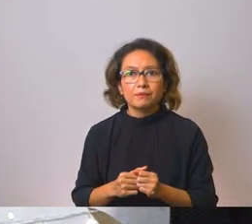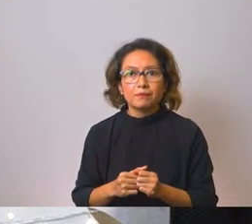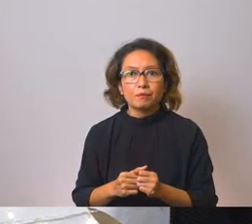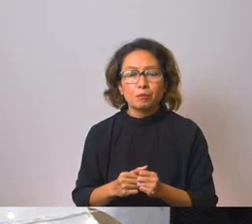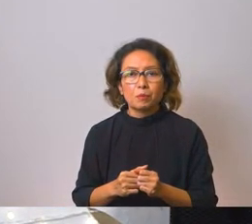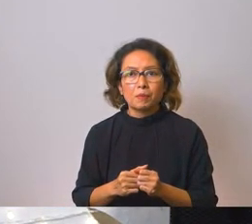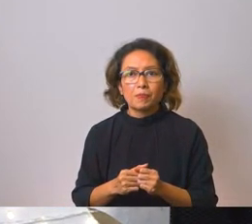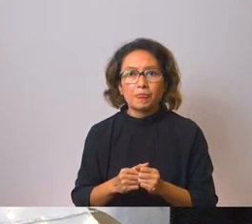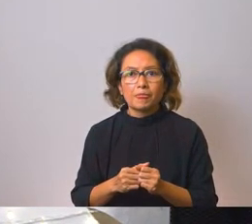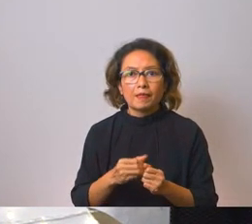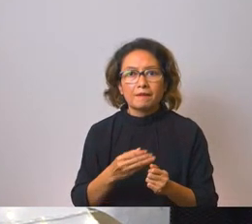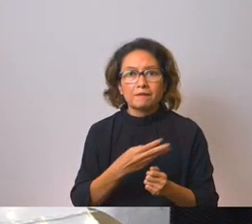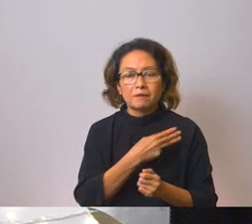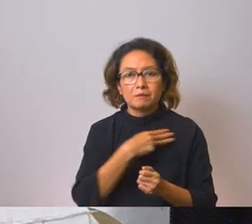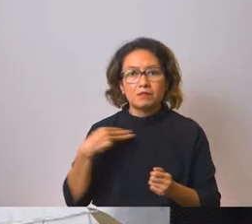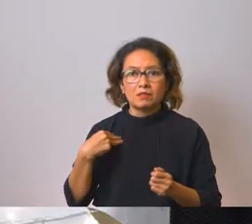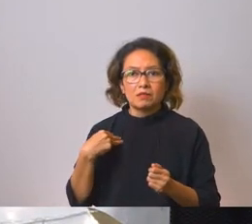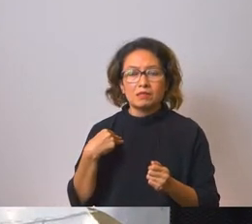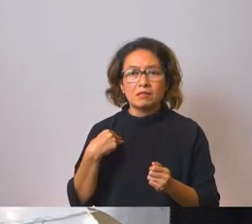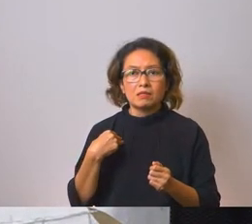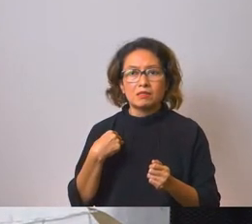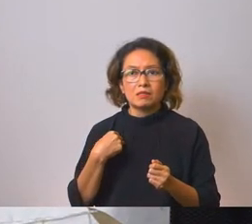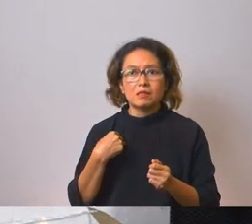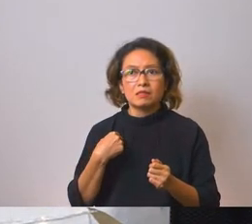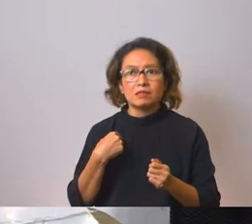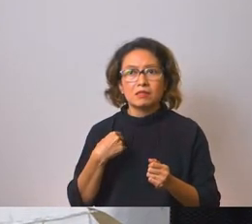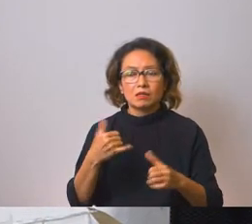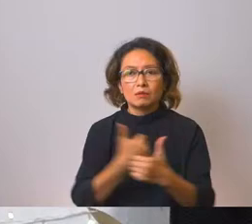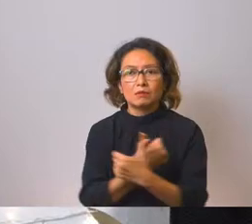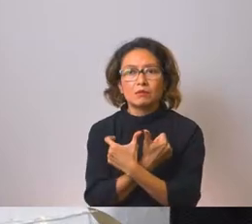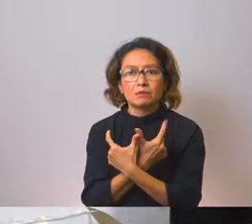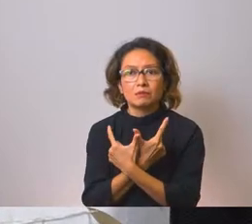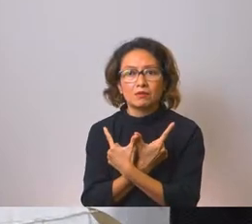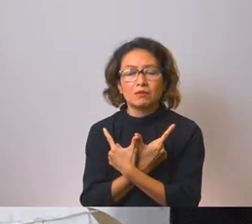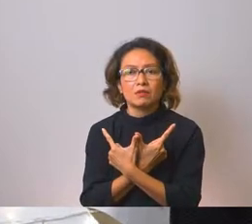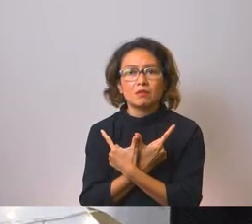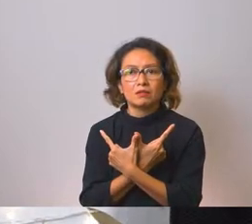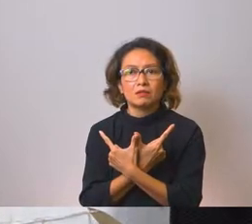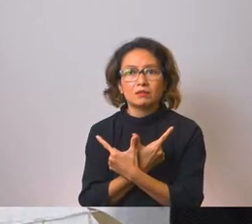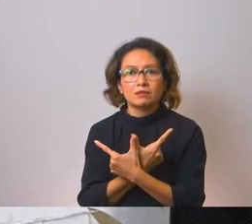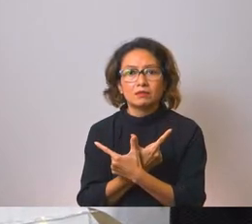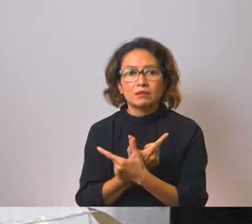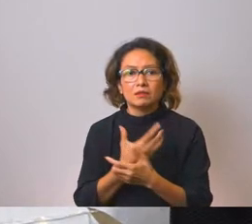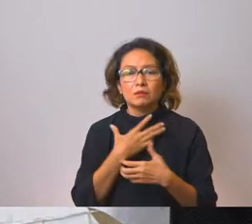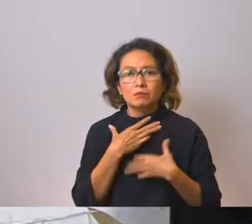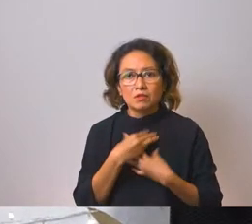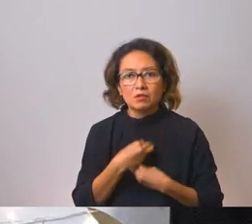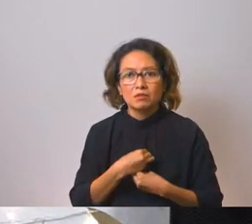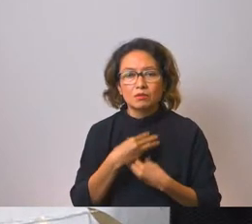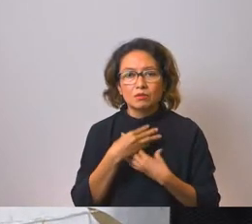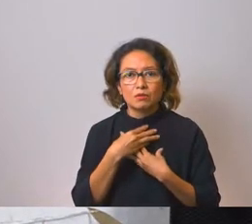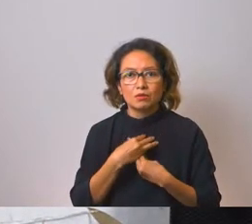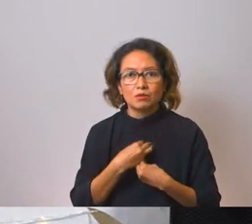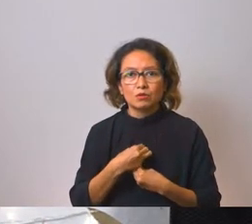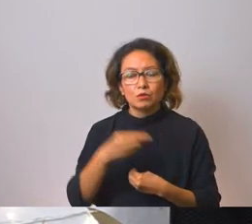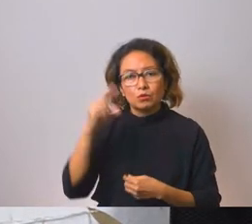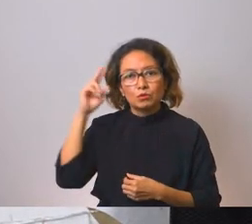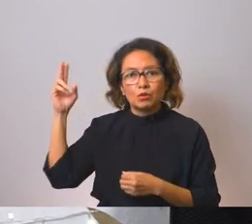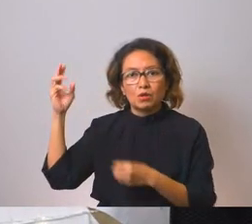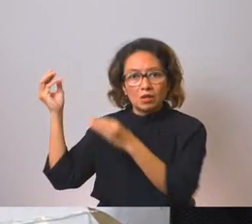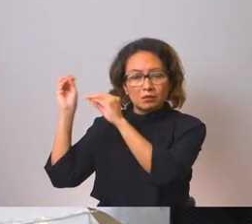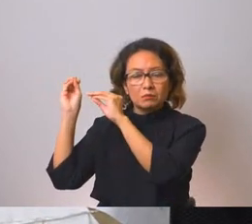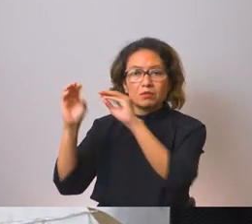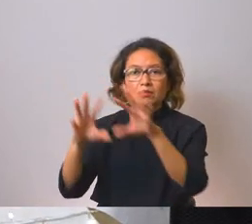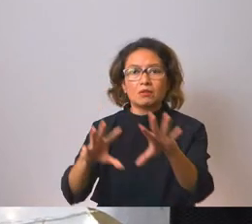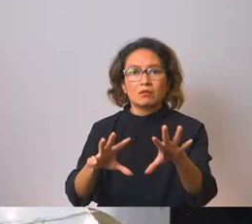Majelis dan jemaat GKI Pondok Indah turut berbelasungkawa, kiranya Tuhan memberikan kekuatan dan